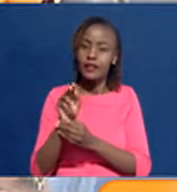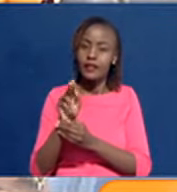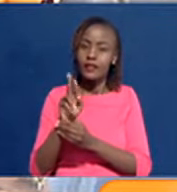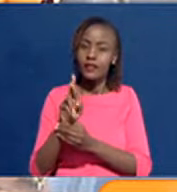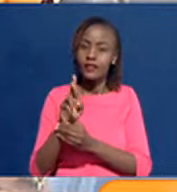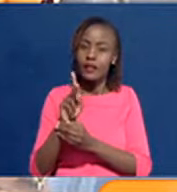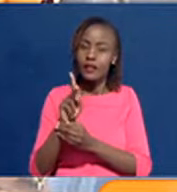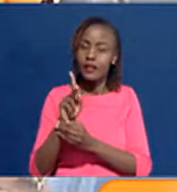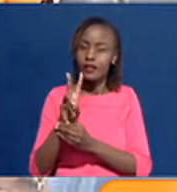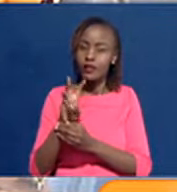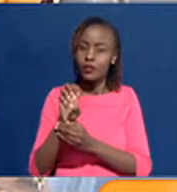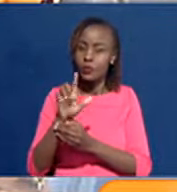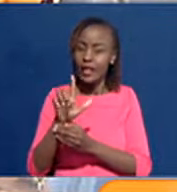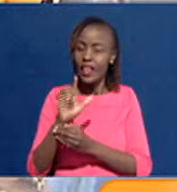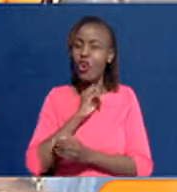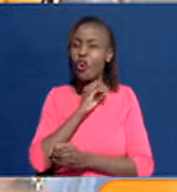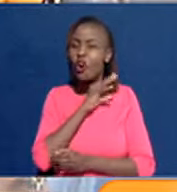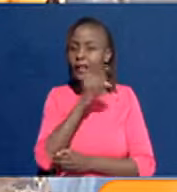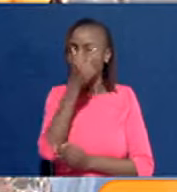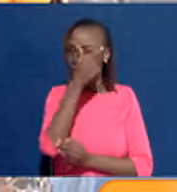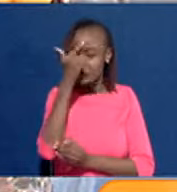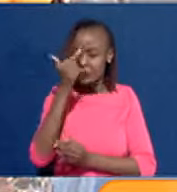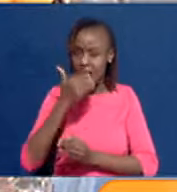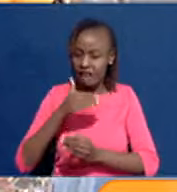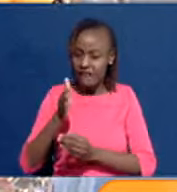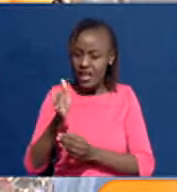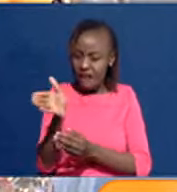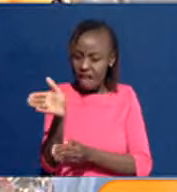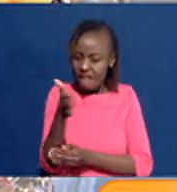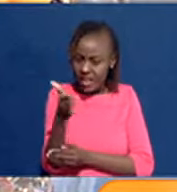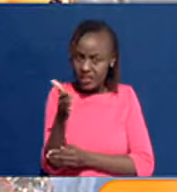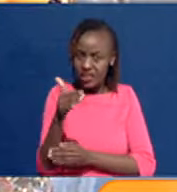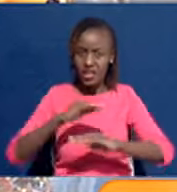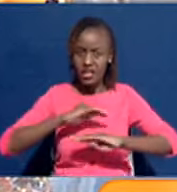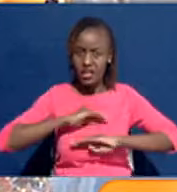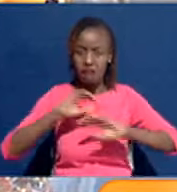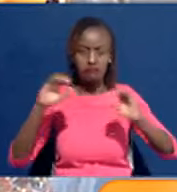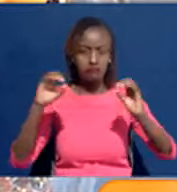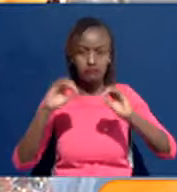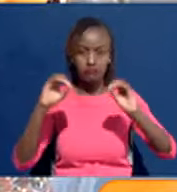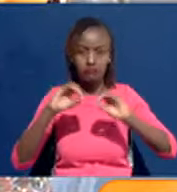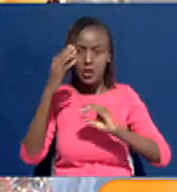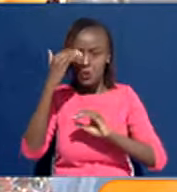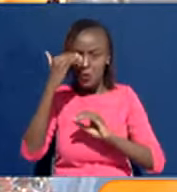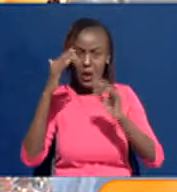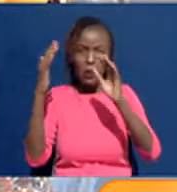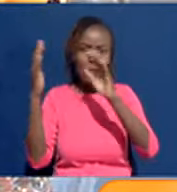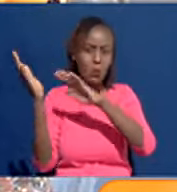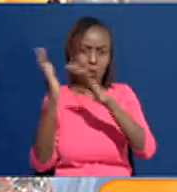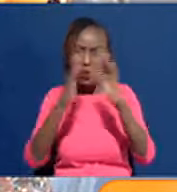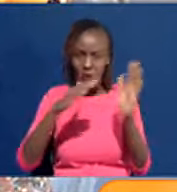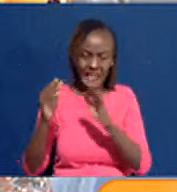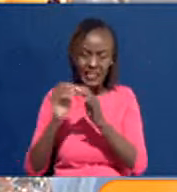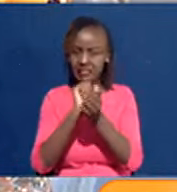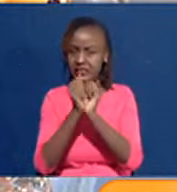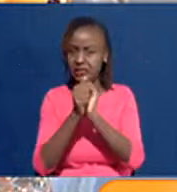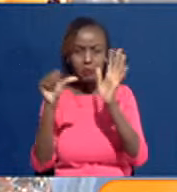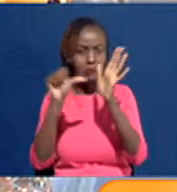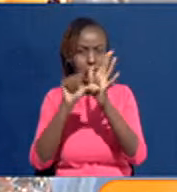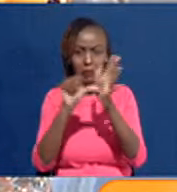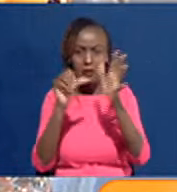samaki katika bwawa hilo. Wataalamu wanasema kuwa hii ni kutokana na mabadiliko ya tabia nchi ambayo yamesababisha uhaba wa chakula cha